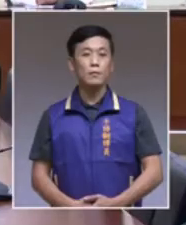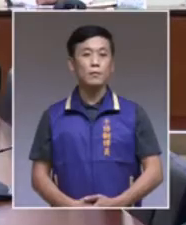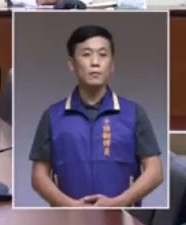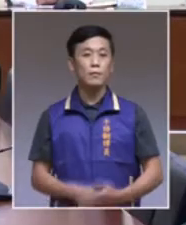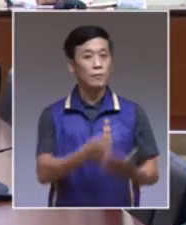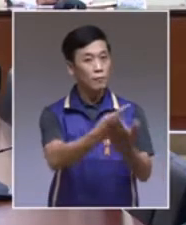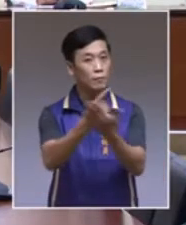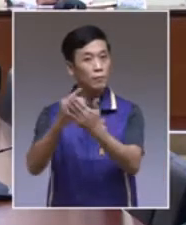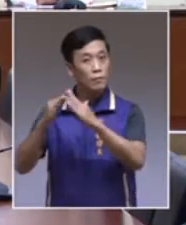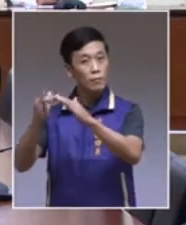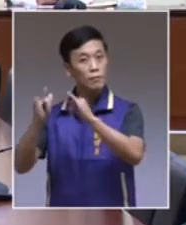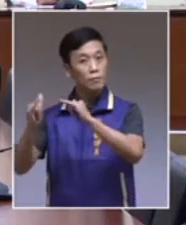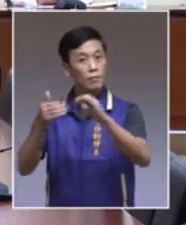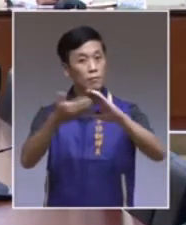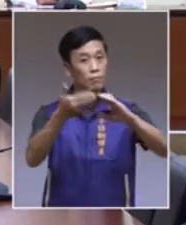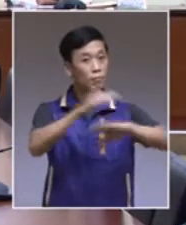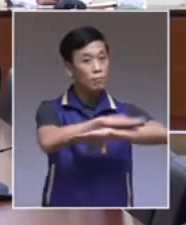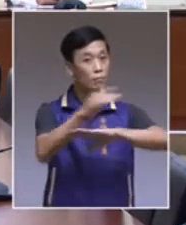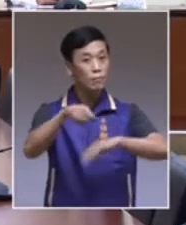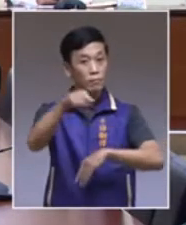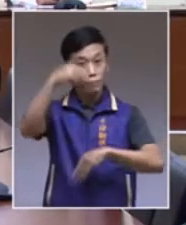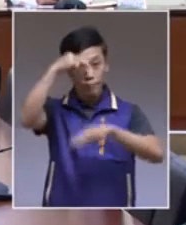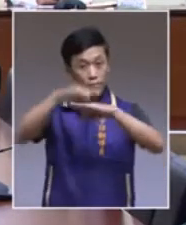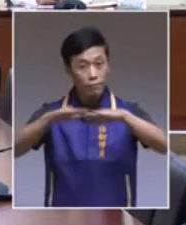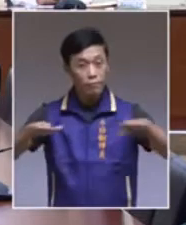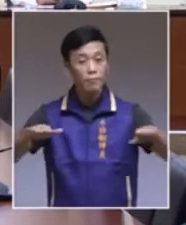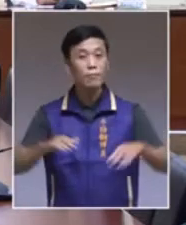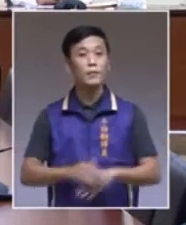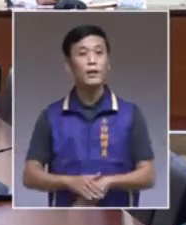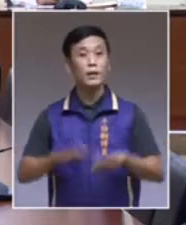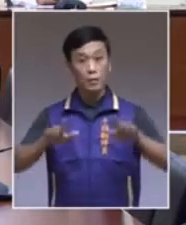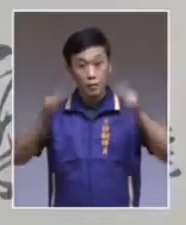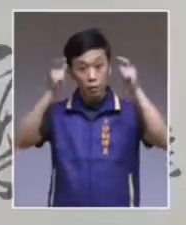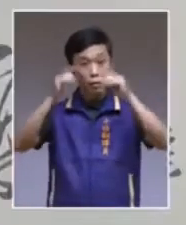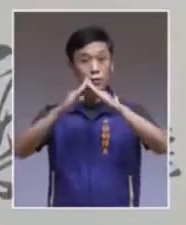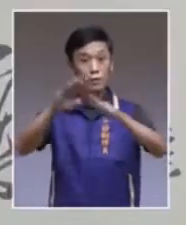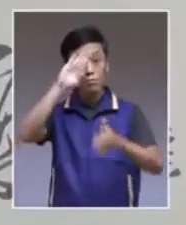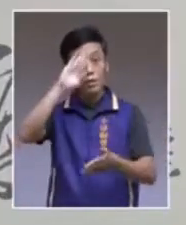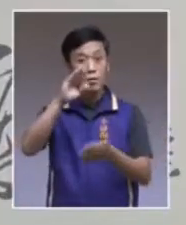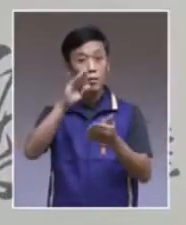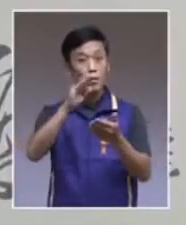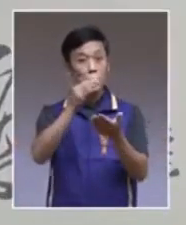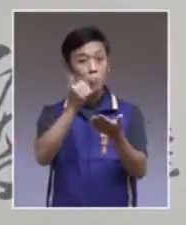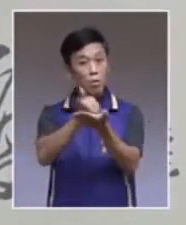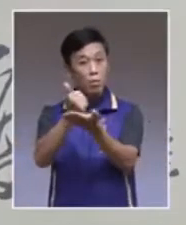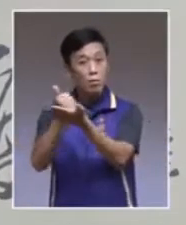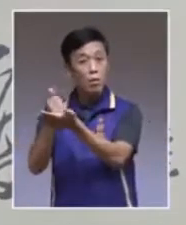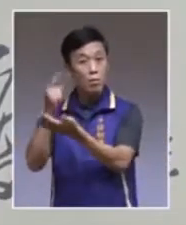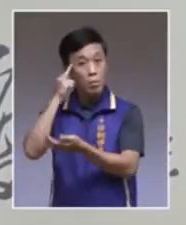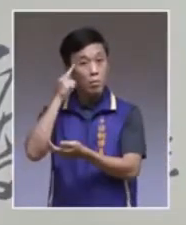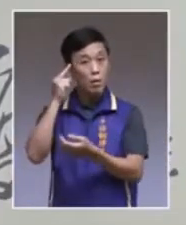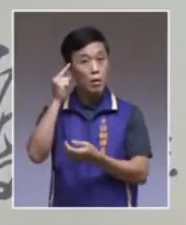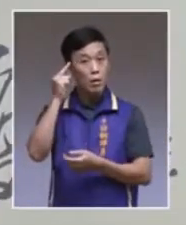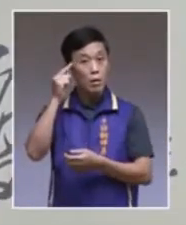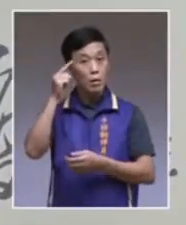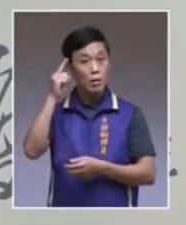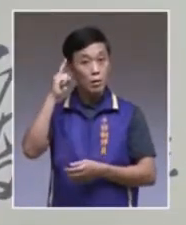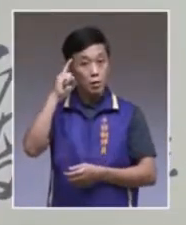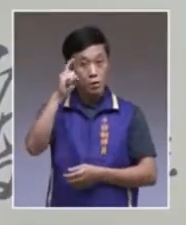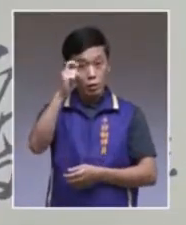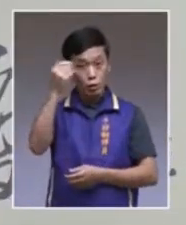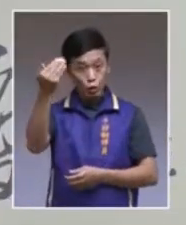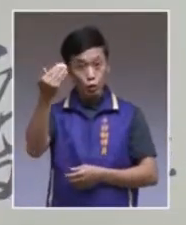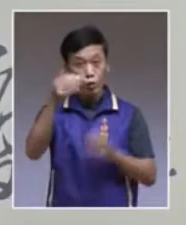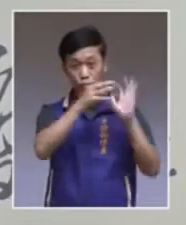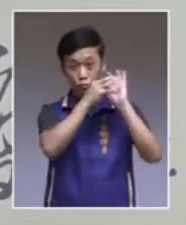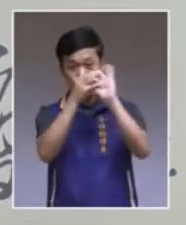好，各位市民朋友，各位媒体，大家午安。今天高雄市是连续第19个零啊，并